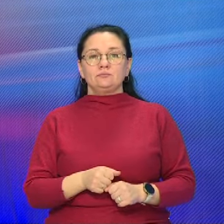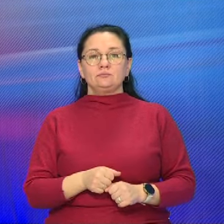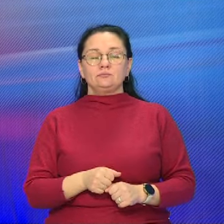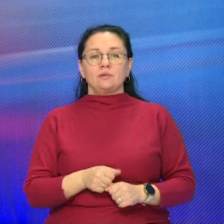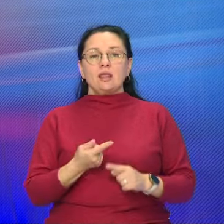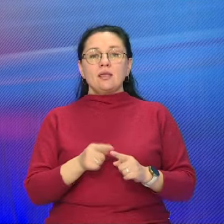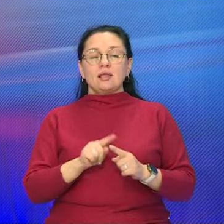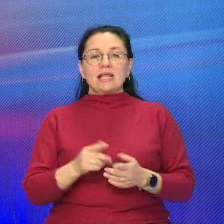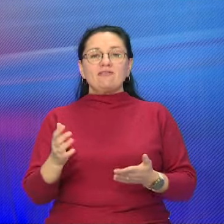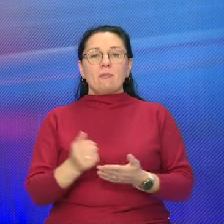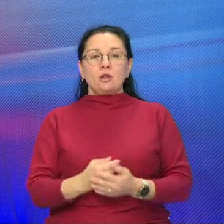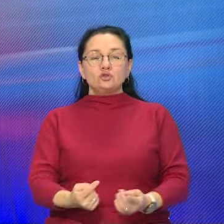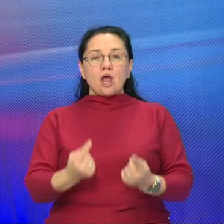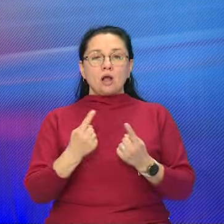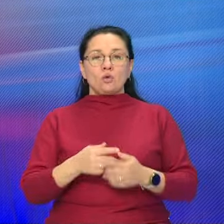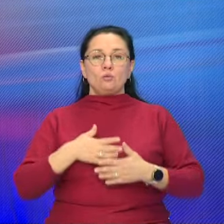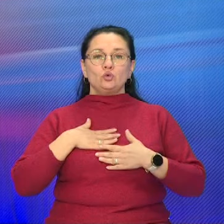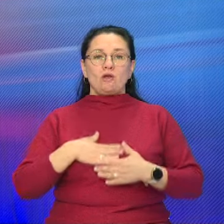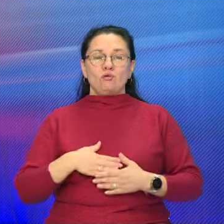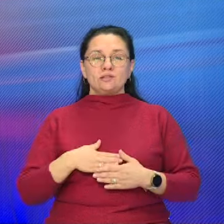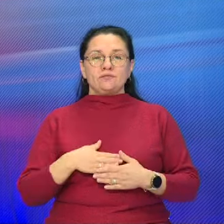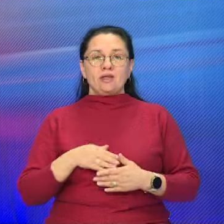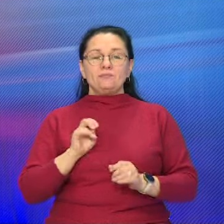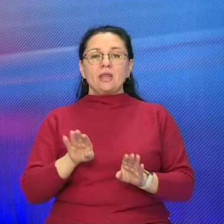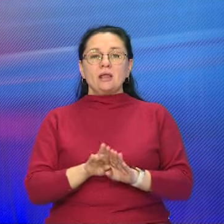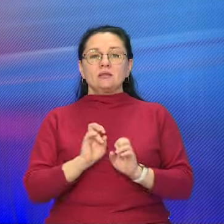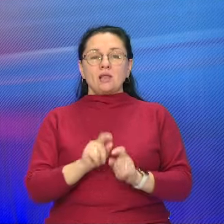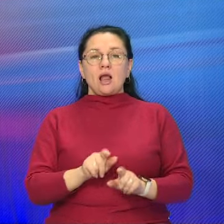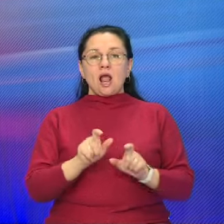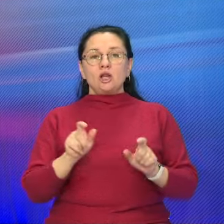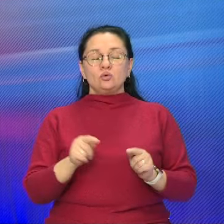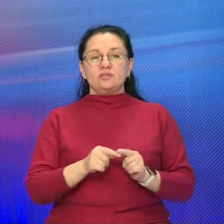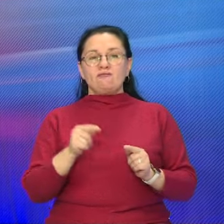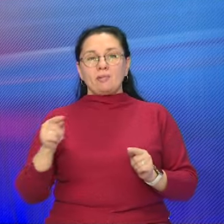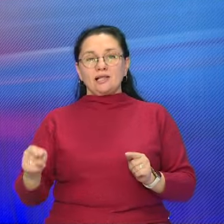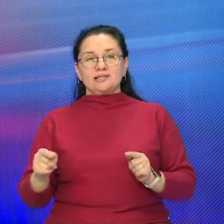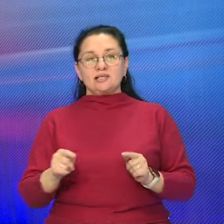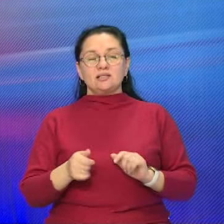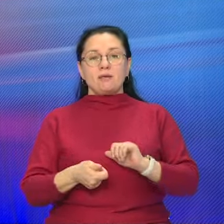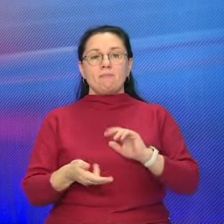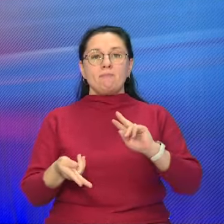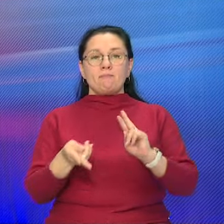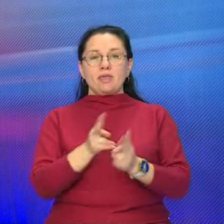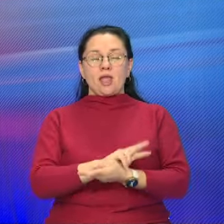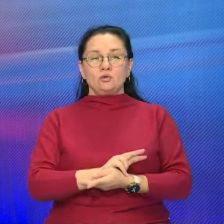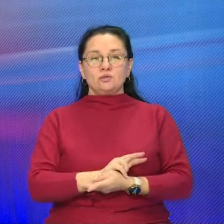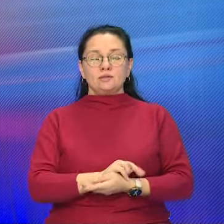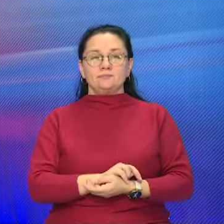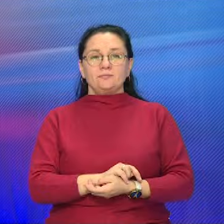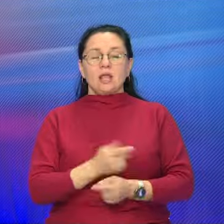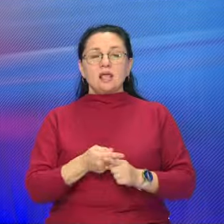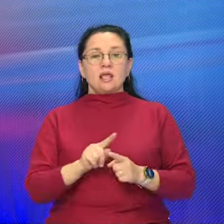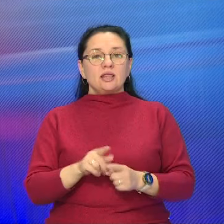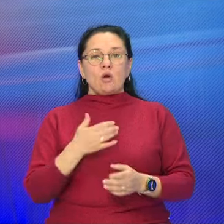и от этого получаем огромное удовольствие, так как люди в процессе меняются, и это